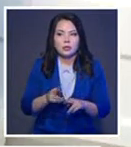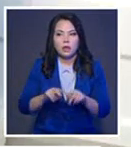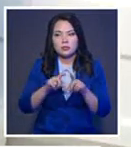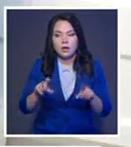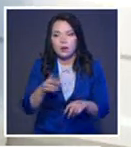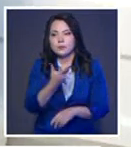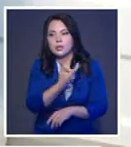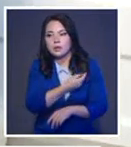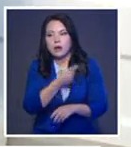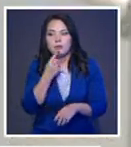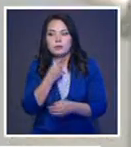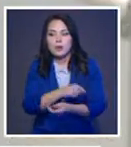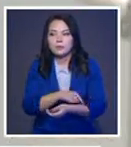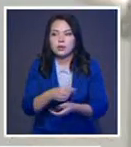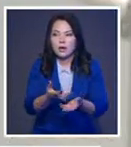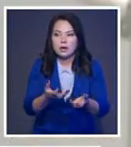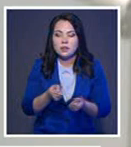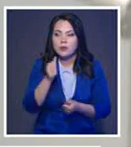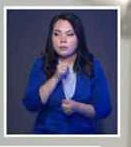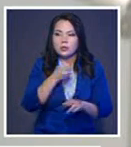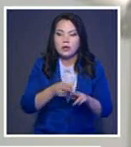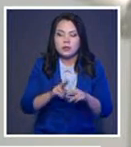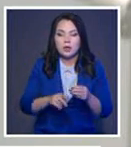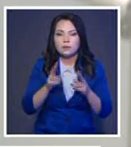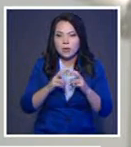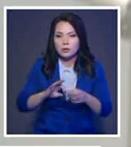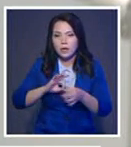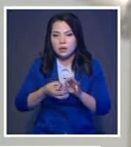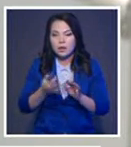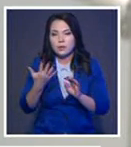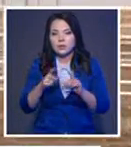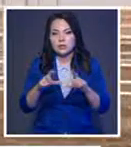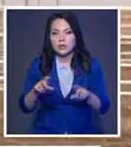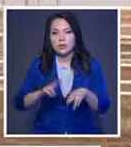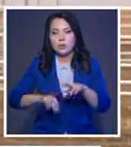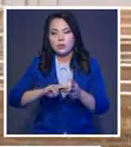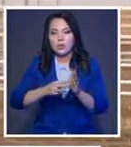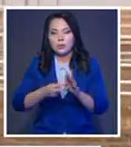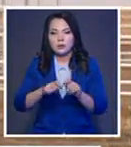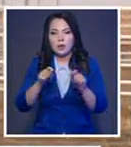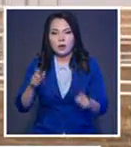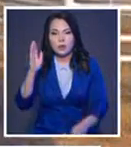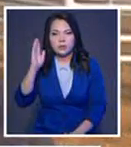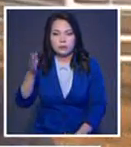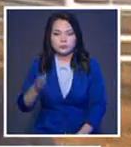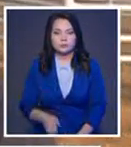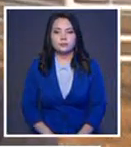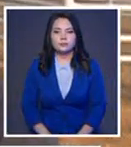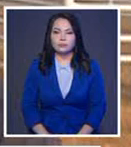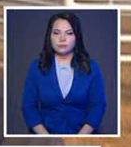екпе салып, қан алынады, сараптамасы жасалады. Келер жылы осындай тағы 5 нысан салу жоспарланып отыр.